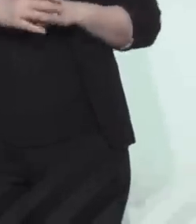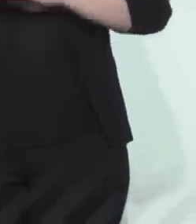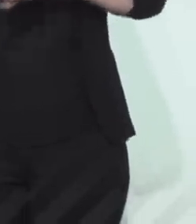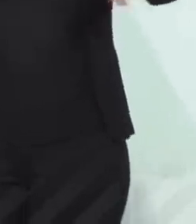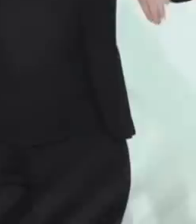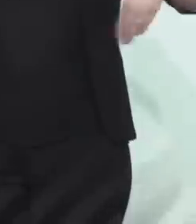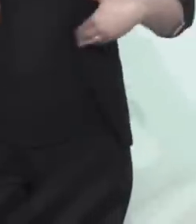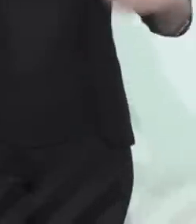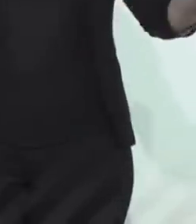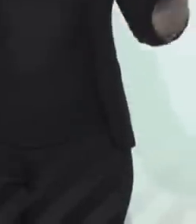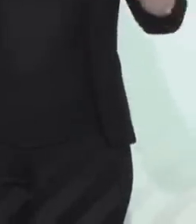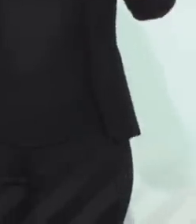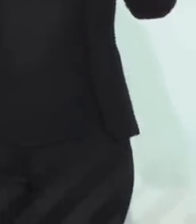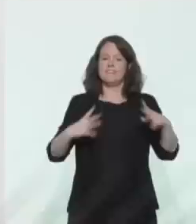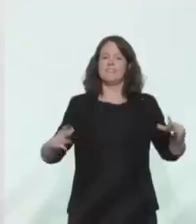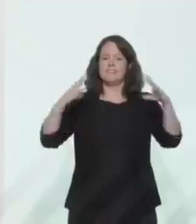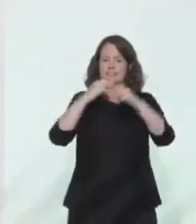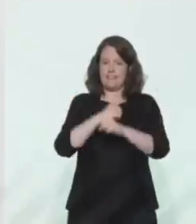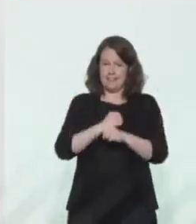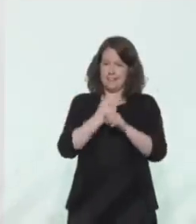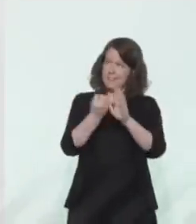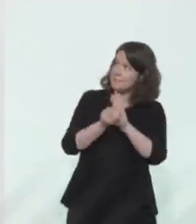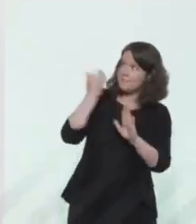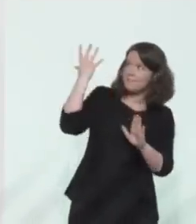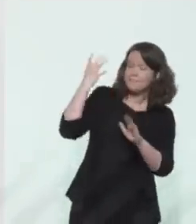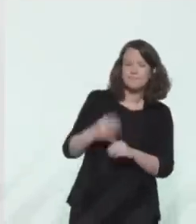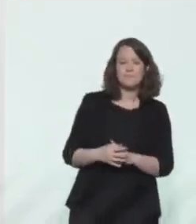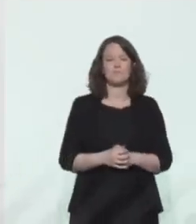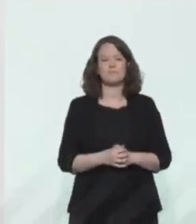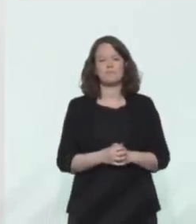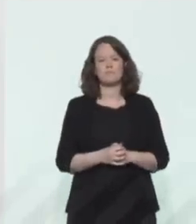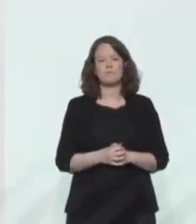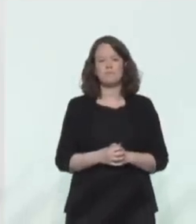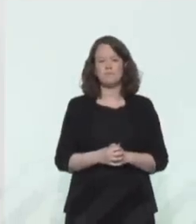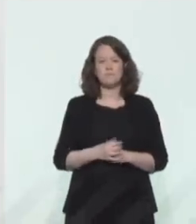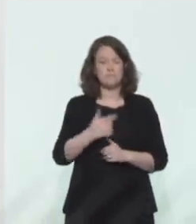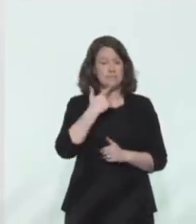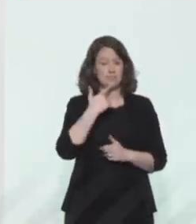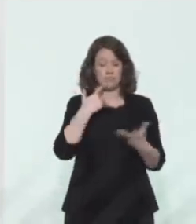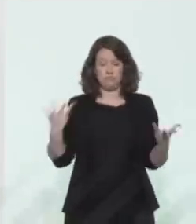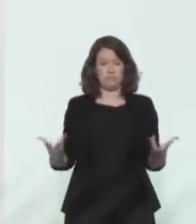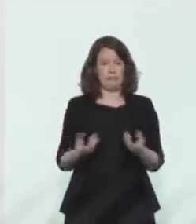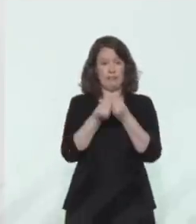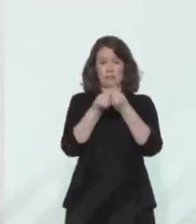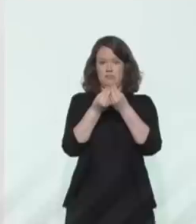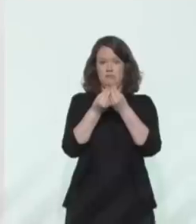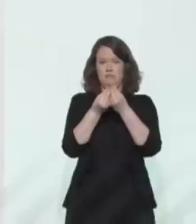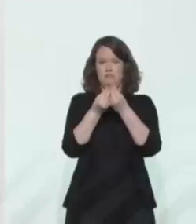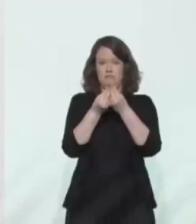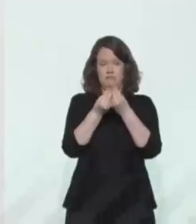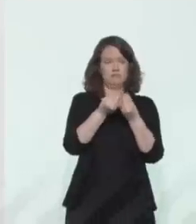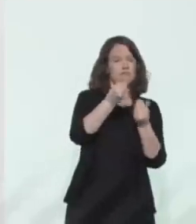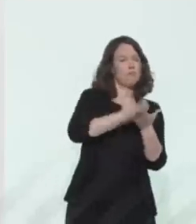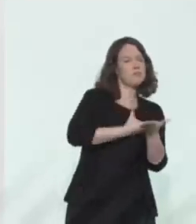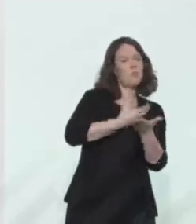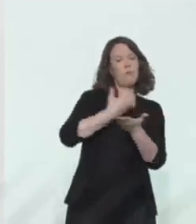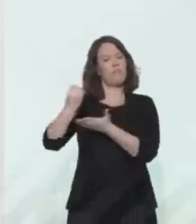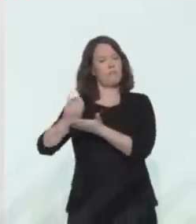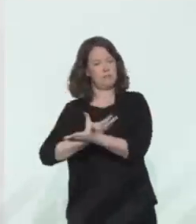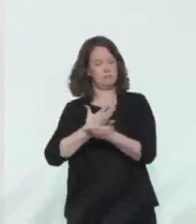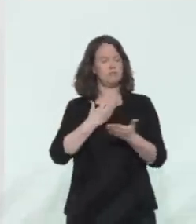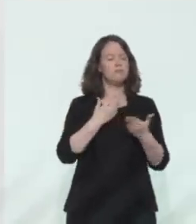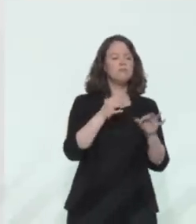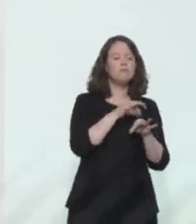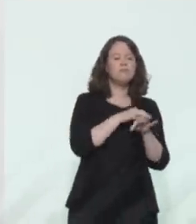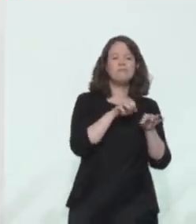synthèse qui va apparaître, une carte de synthèse qui fait la synthèse de ces deux principaux indicateurs, avec des territoires